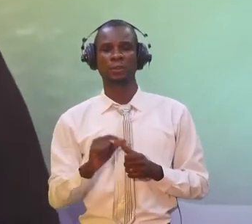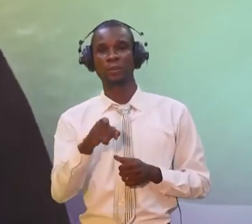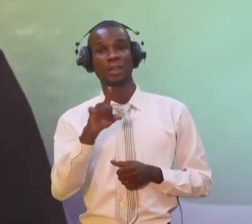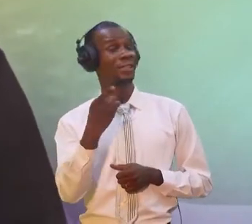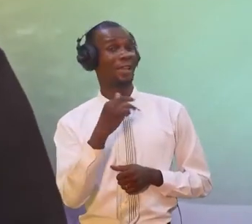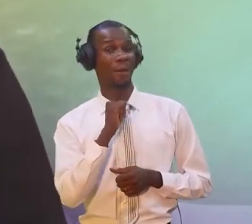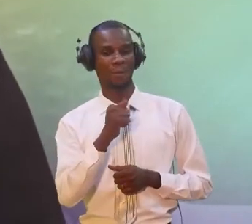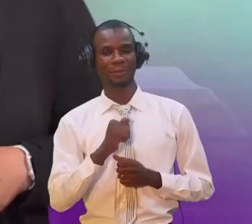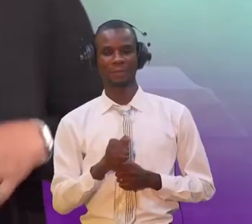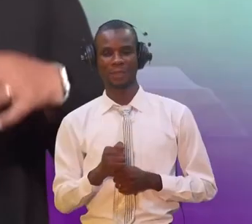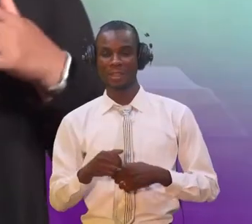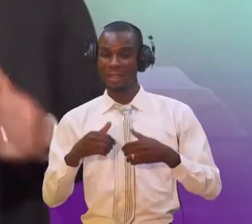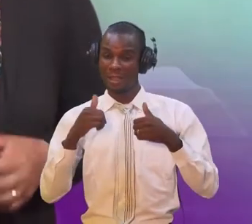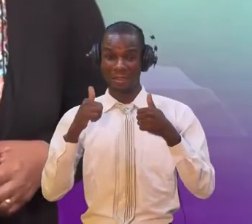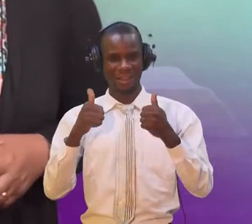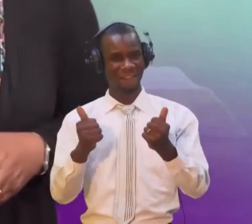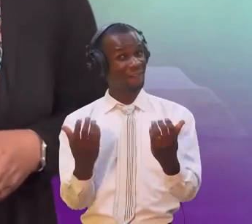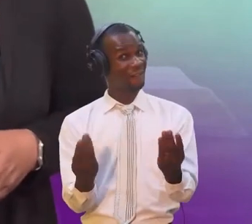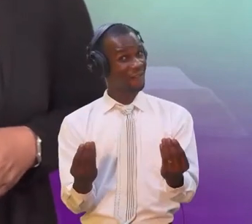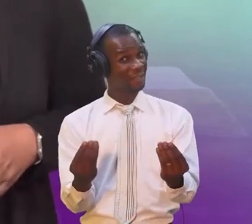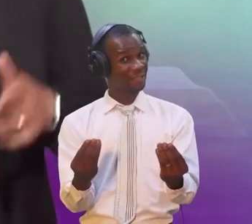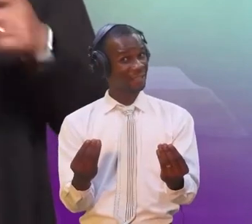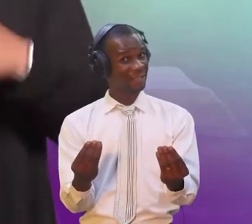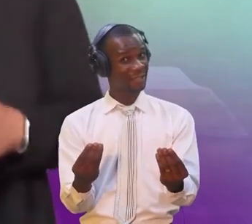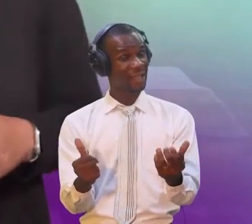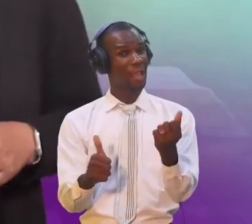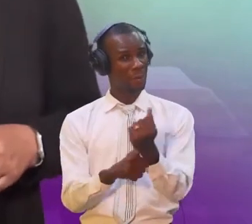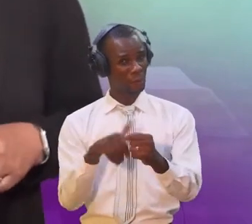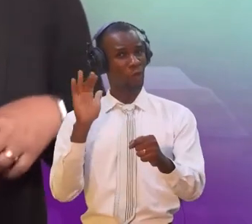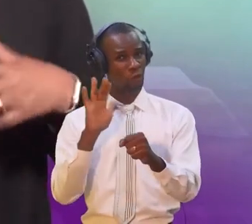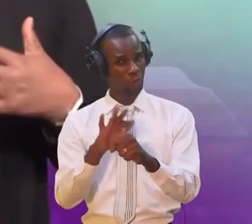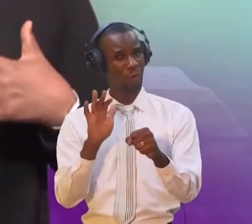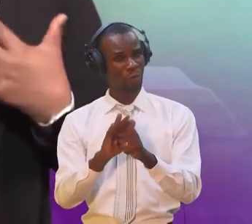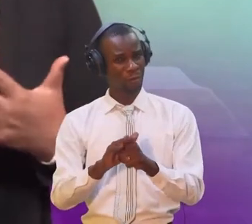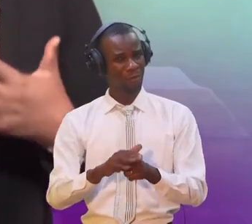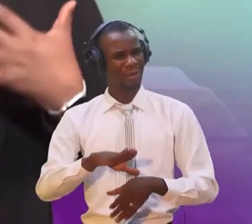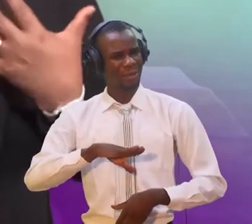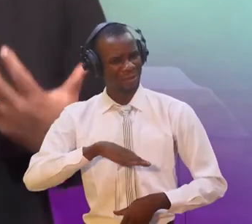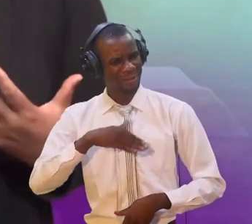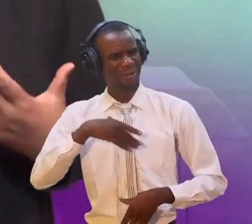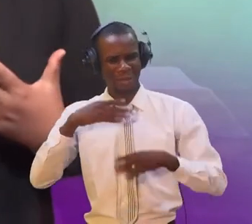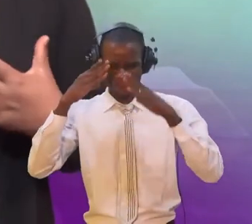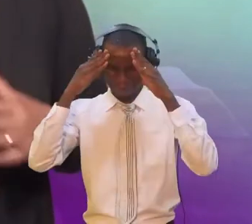Yaweza kwamba umepata shida maishani mwako na huzuni kiasi kwamba unaamua kujinyonga mwenyewe.